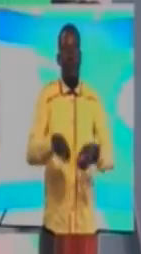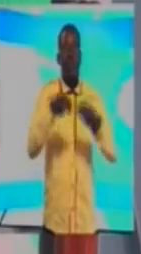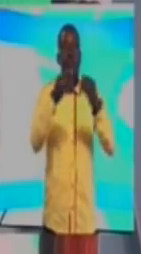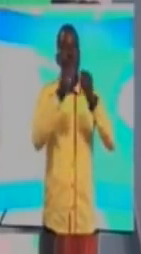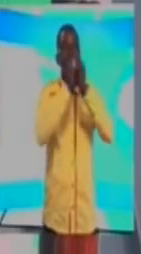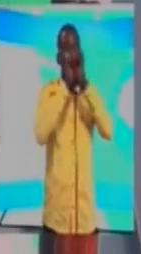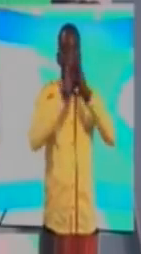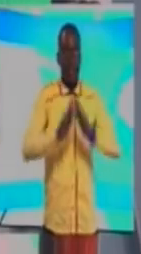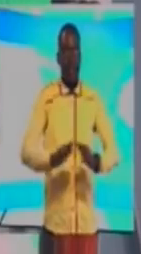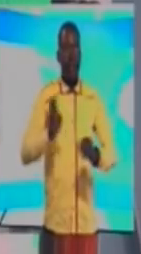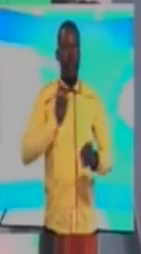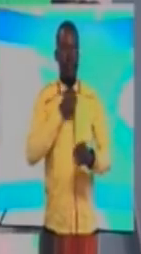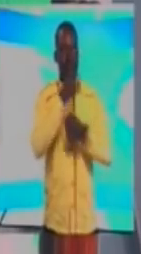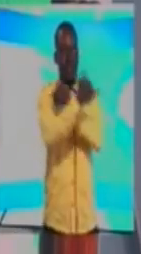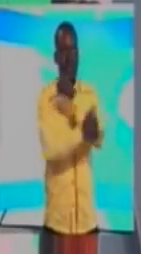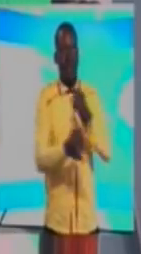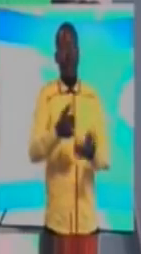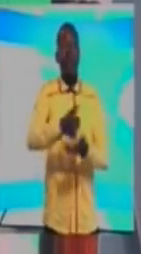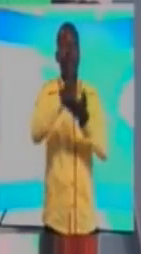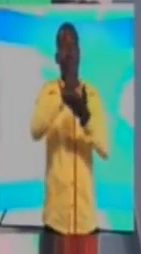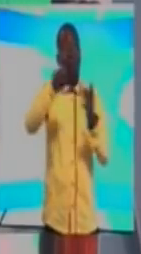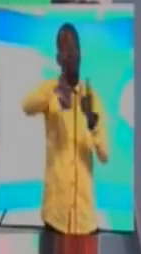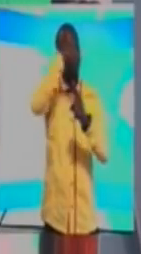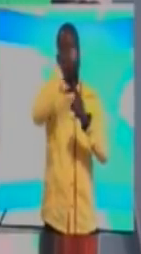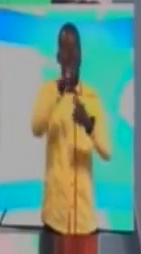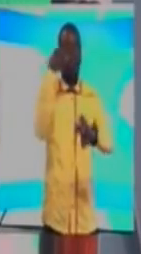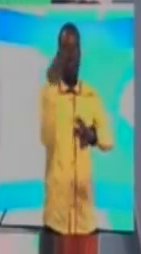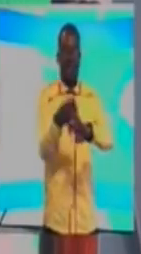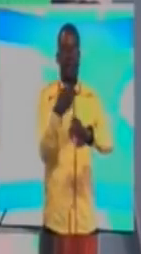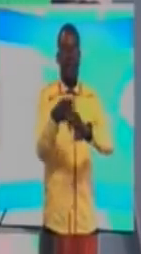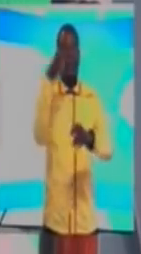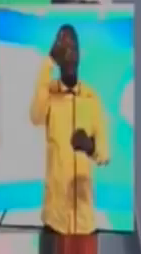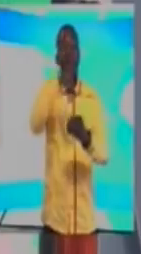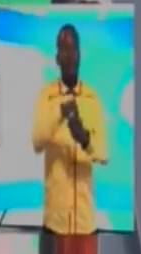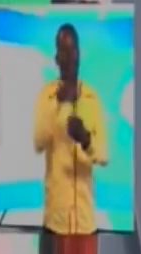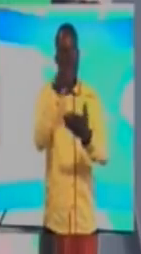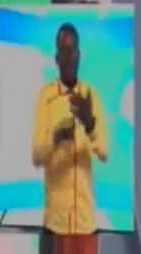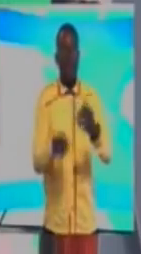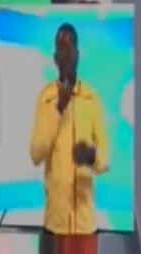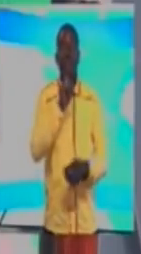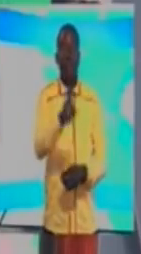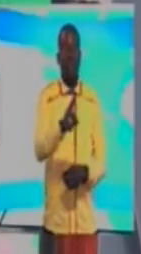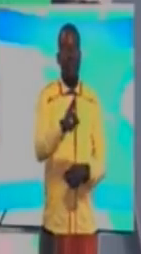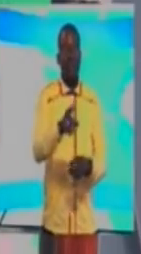notre pays et de l'aider à sortir de la situation difficile dans laquelle il se trouve.